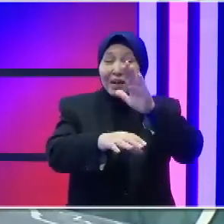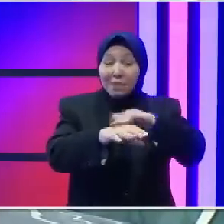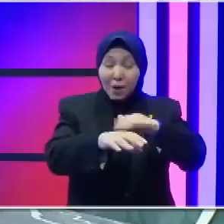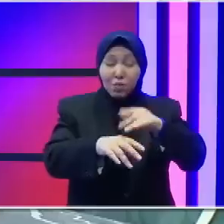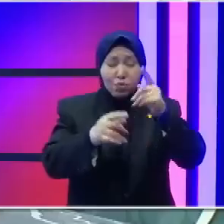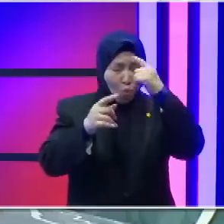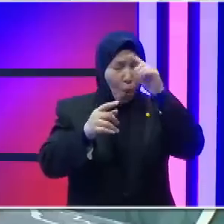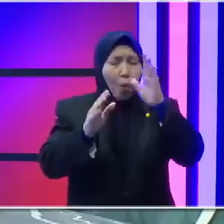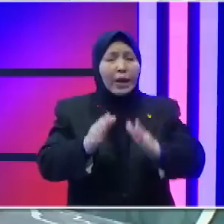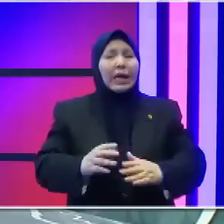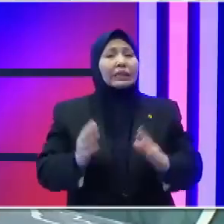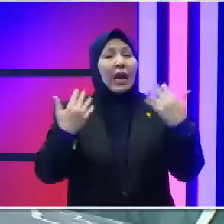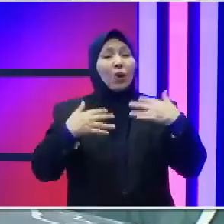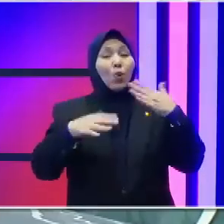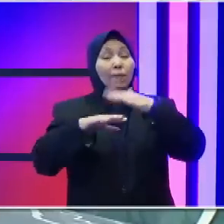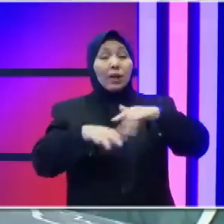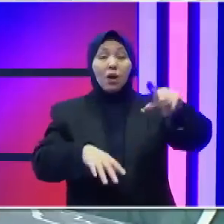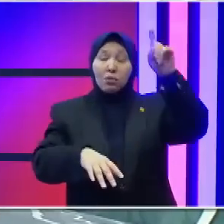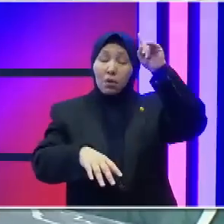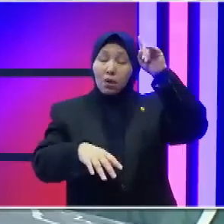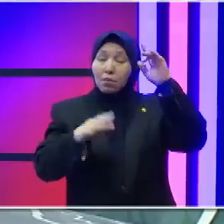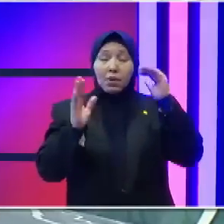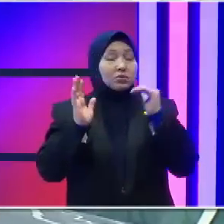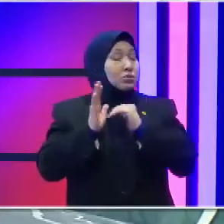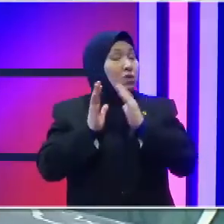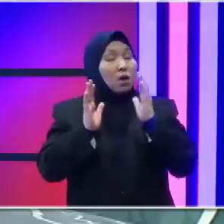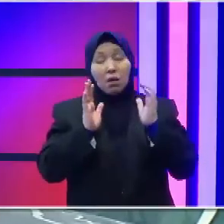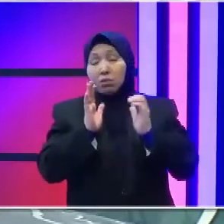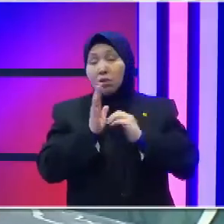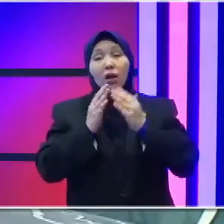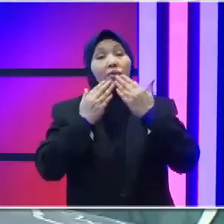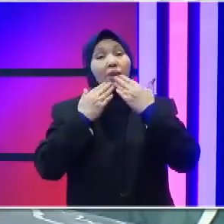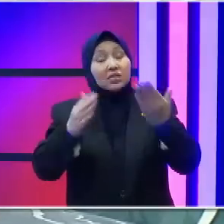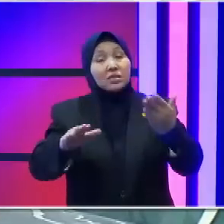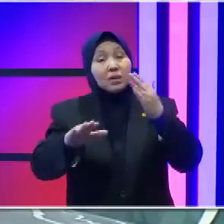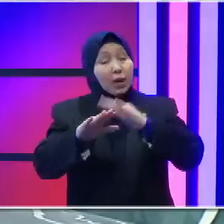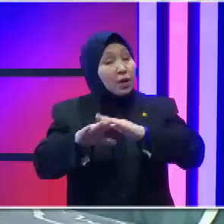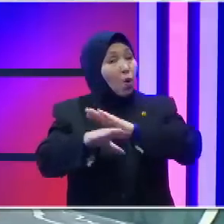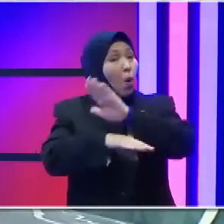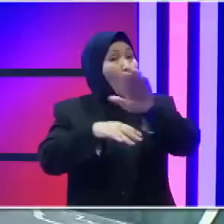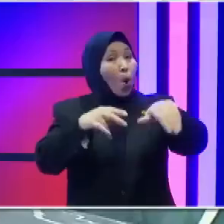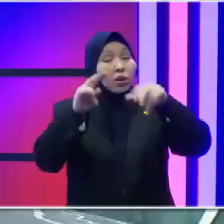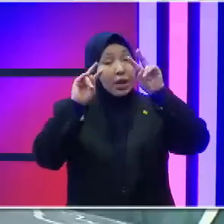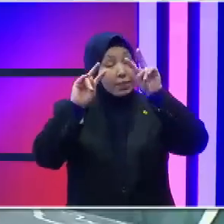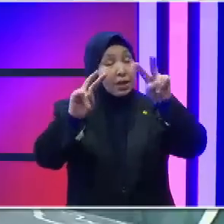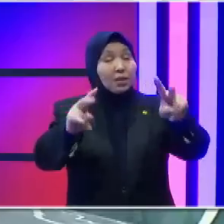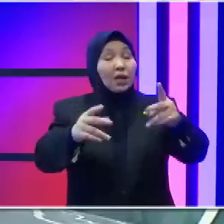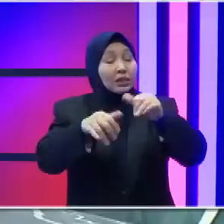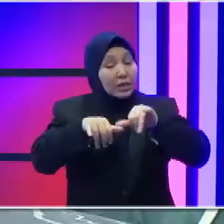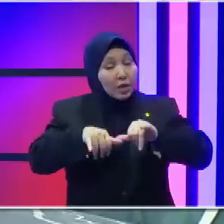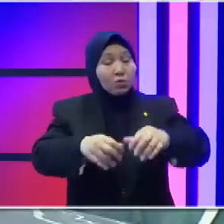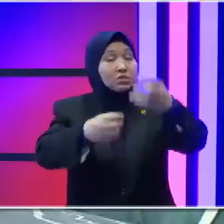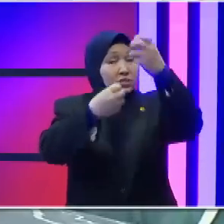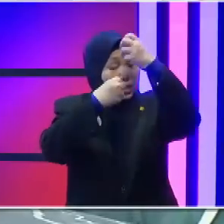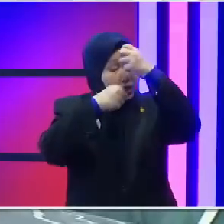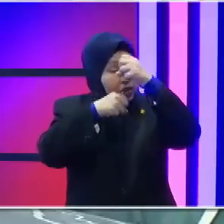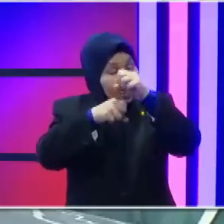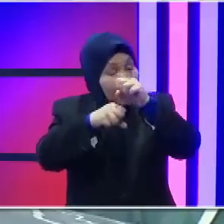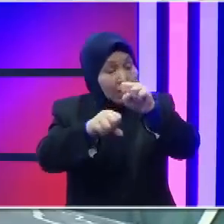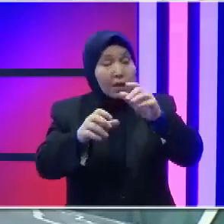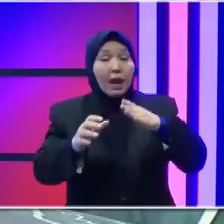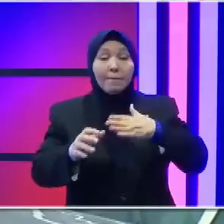Allah Subhanahu Wa Taala. InsyaAllah, alhamdulillah, terima kasih kepada semua penonton-penonton yang terus dia dalam My Quran Time, yang baca, faham,